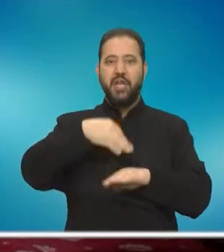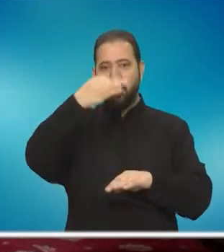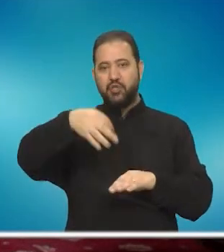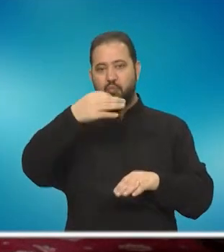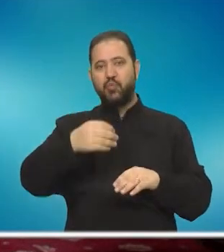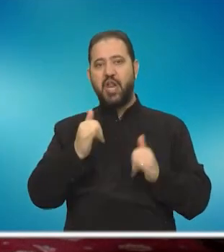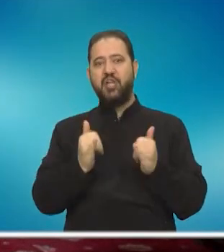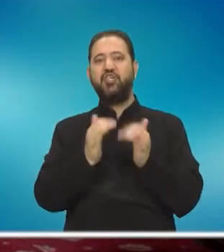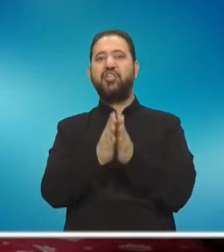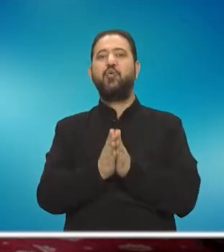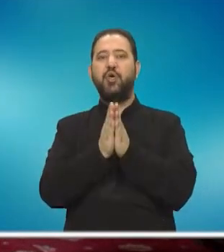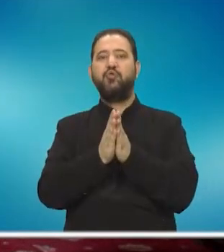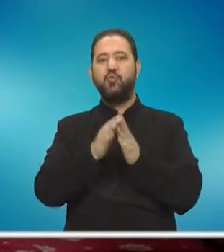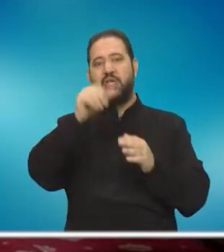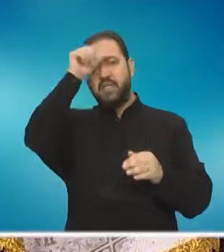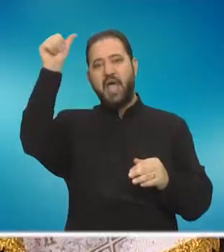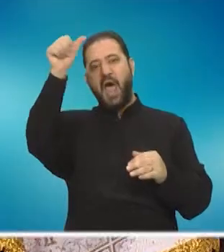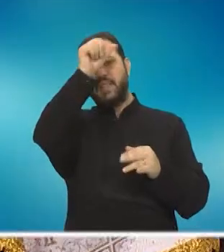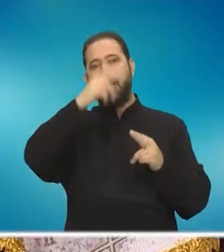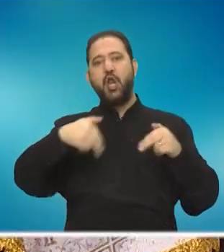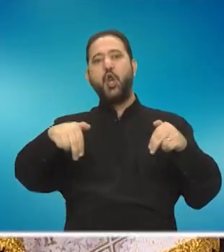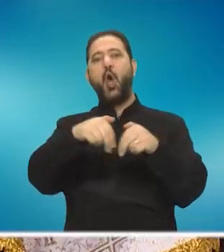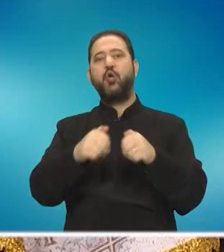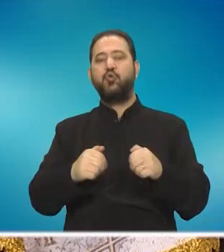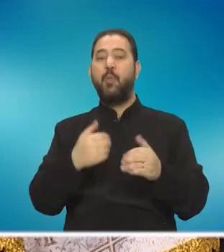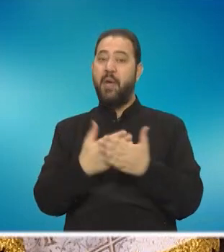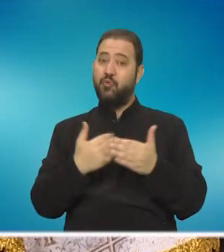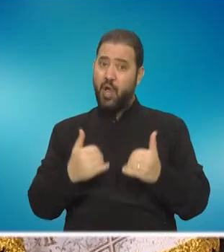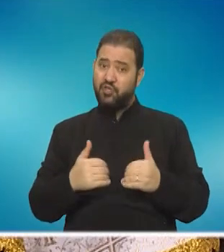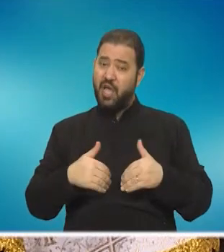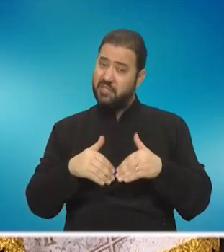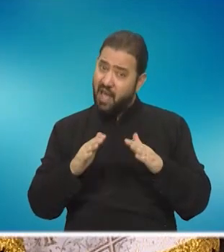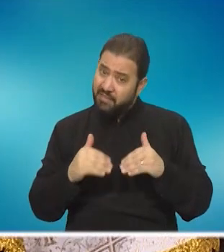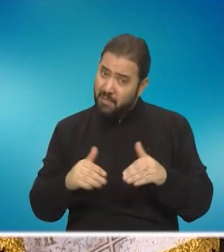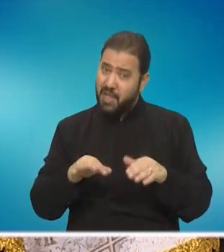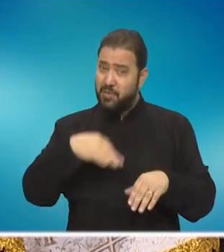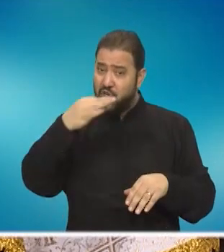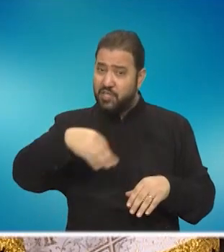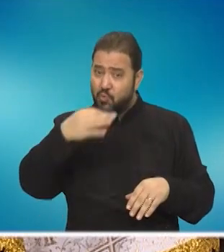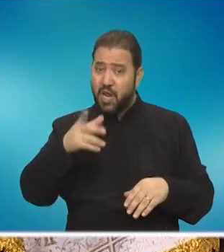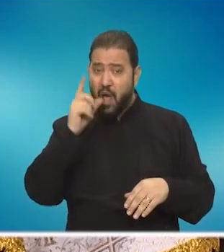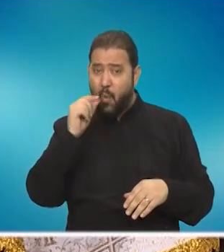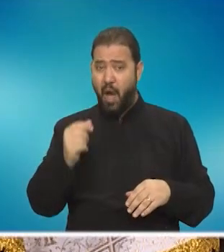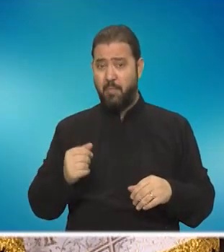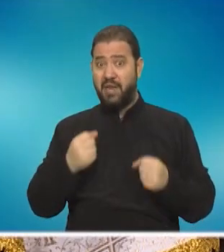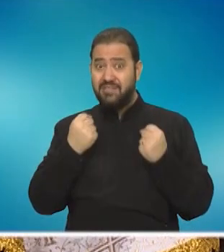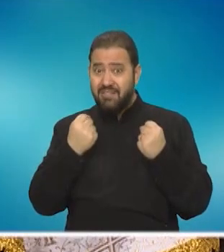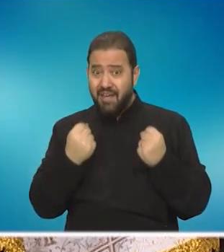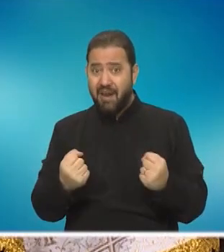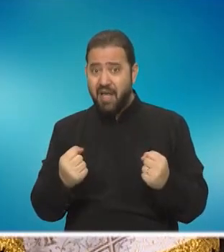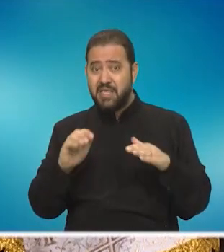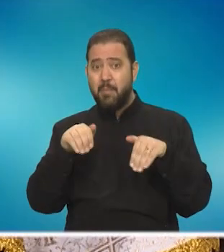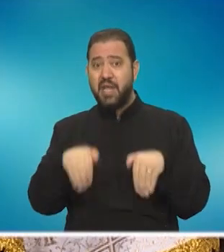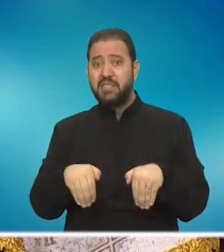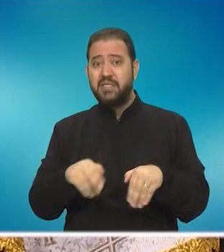prin rostirea acestor rugăciuni. Tocmai de aceea îi îndemnăm pe bunii noștri creștini să